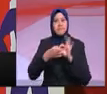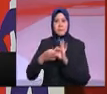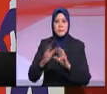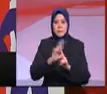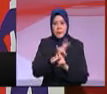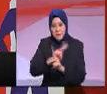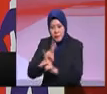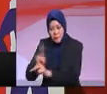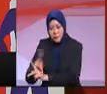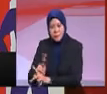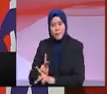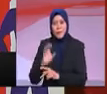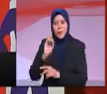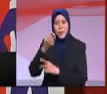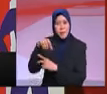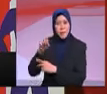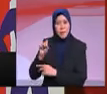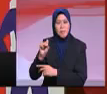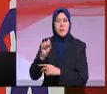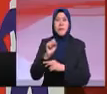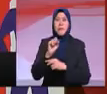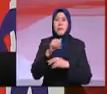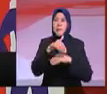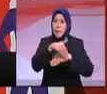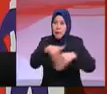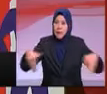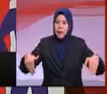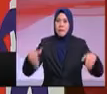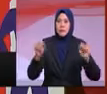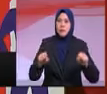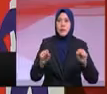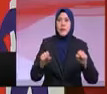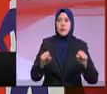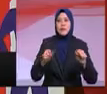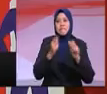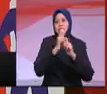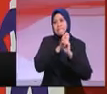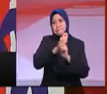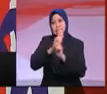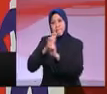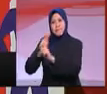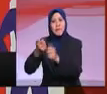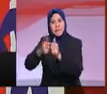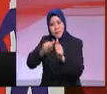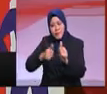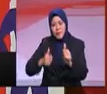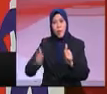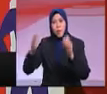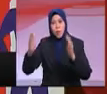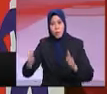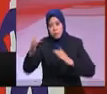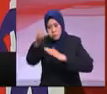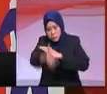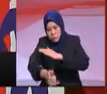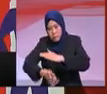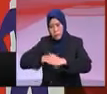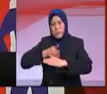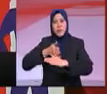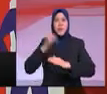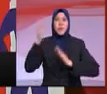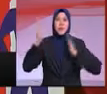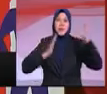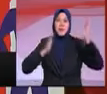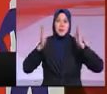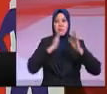memastikan Ops Benting ini dapat kita pertahankan dan elakkan daripada mereka masuk ke negara